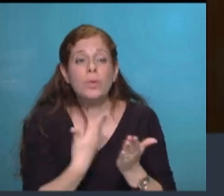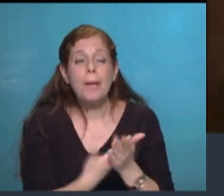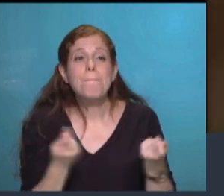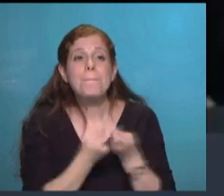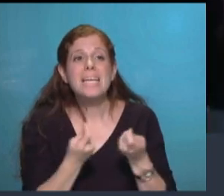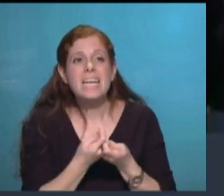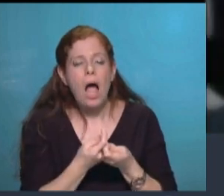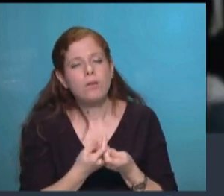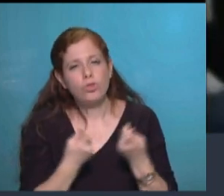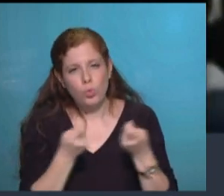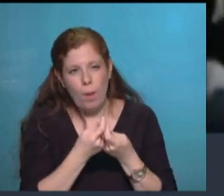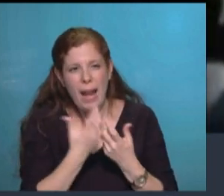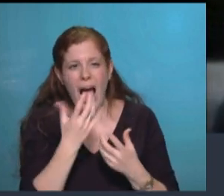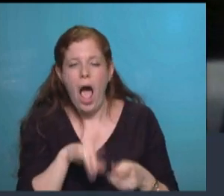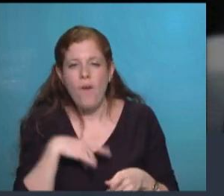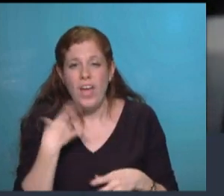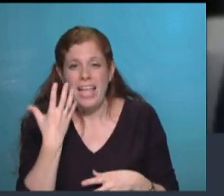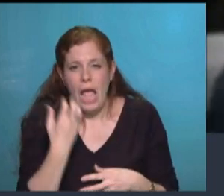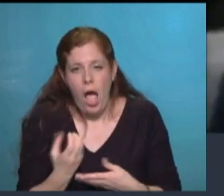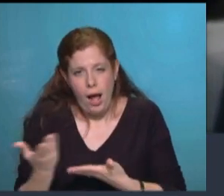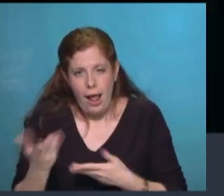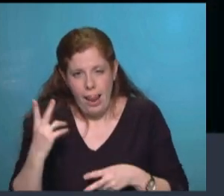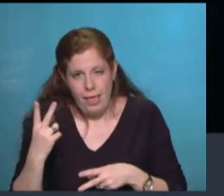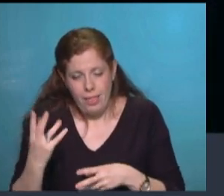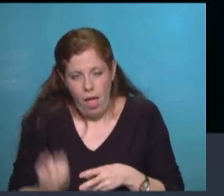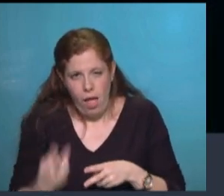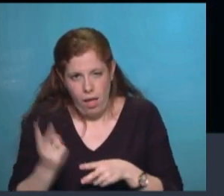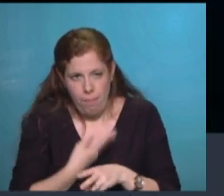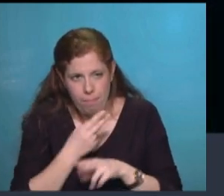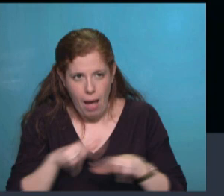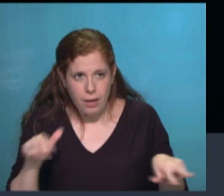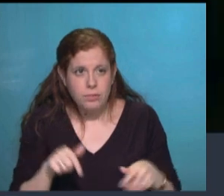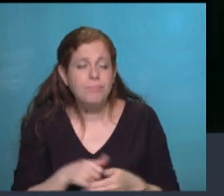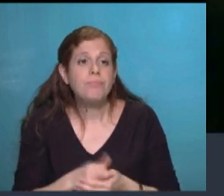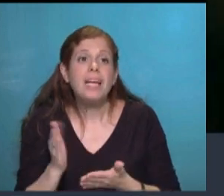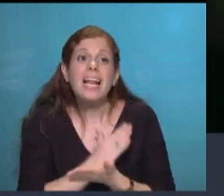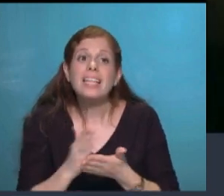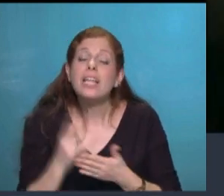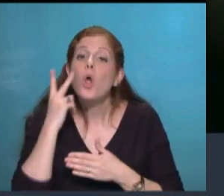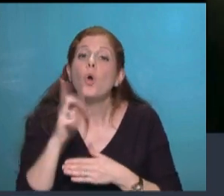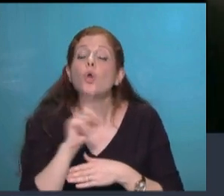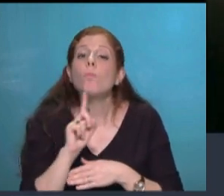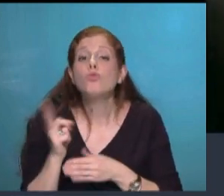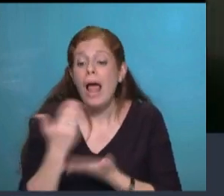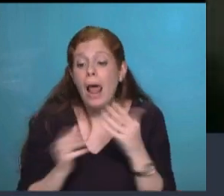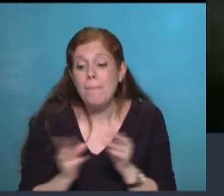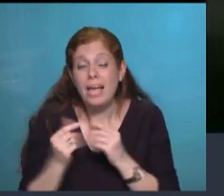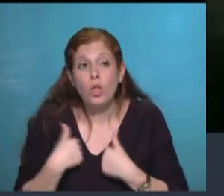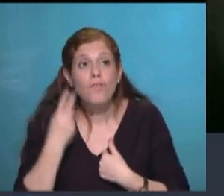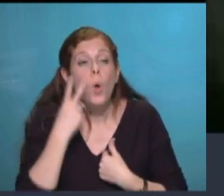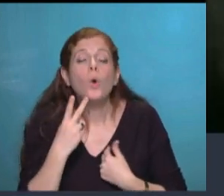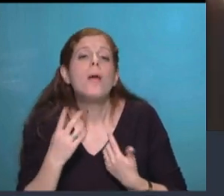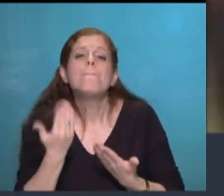הקליטה. החלטתי למצוא את כל מי שטס איתנו באותו יום ולגלות מה עלה בגורלנו. ובגורל